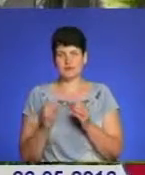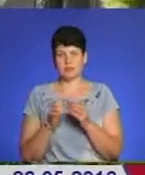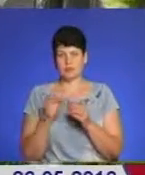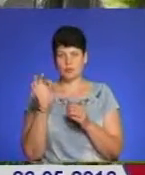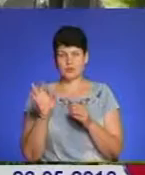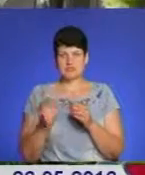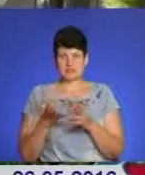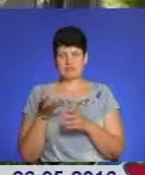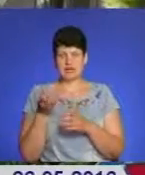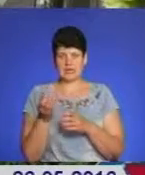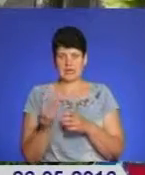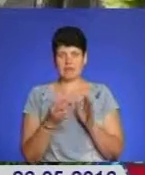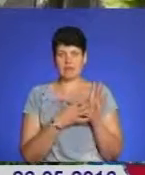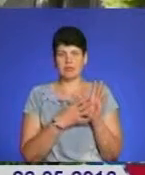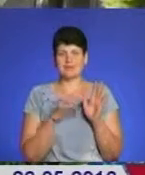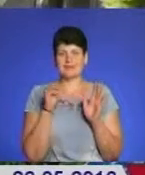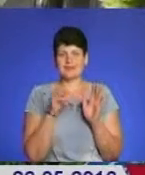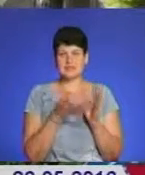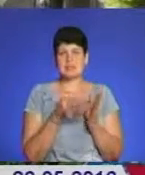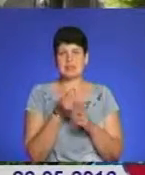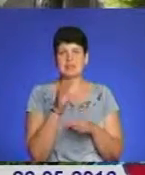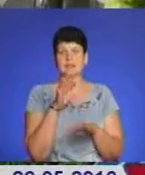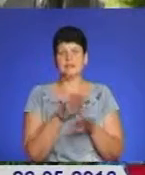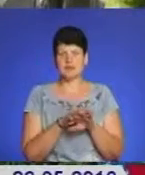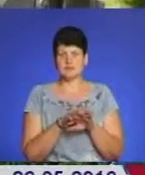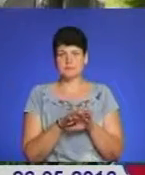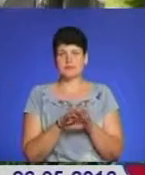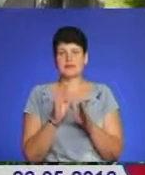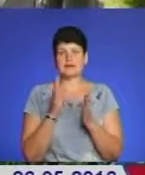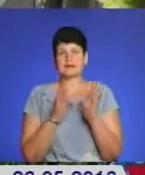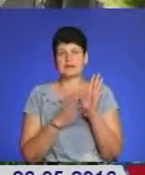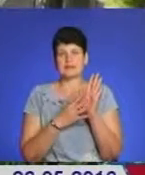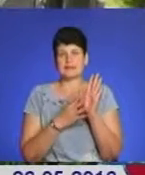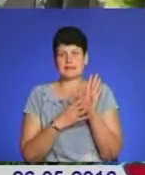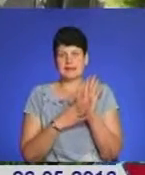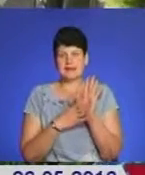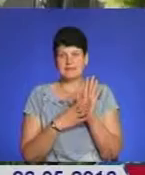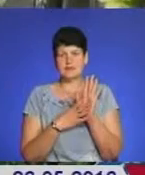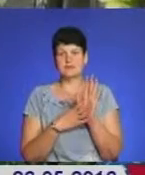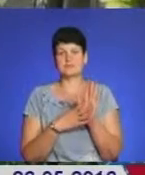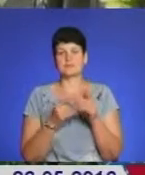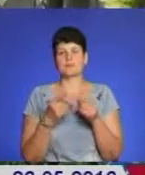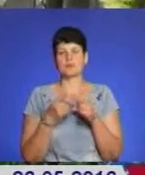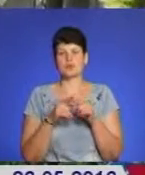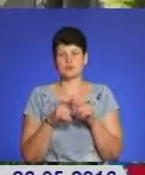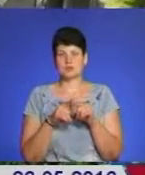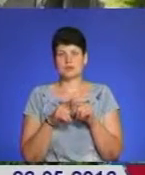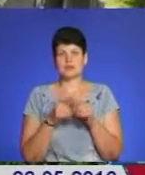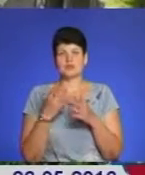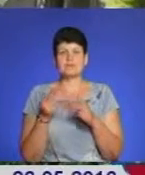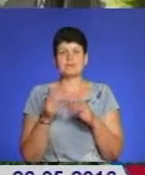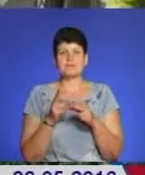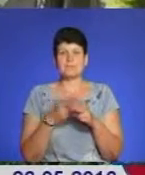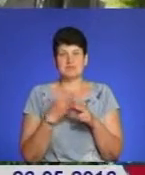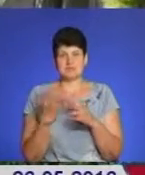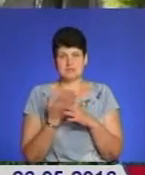10% внеску, 9 тисяч проплачує банк. 9 множимо, якщо це програма енергоефективності без субсидій,